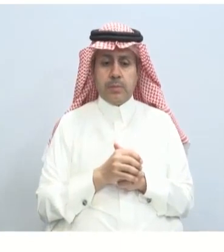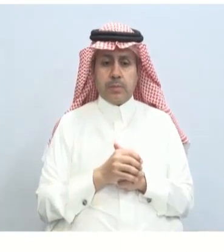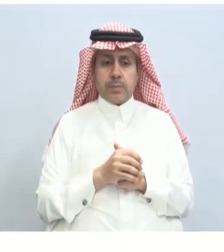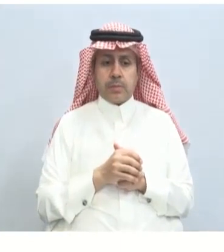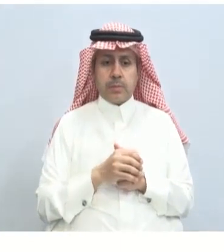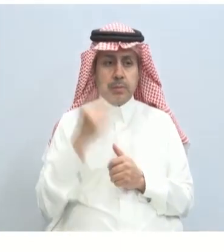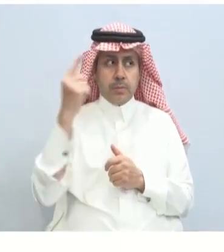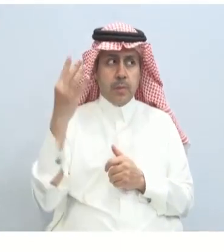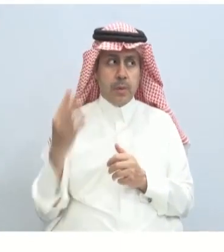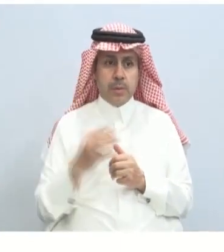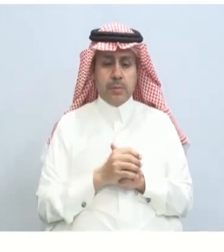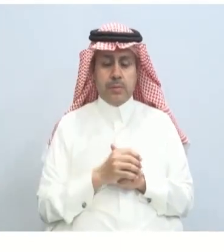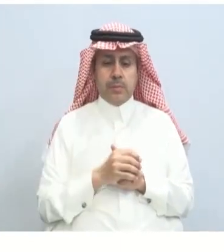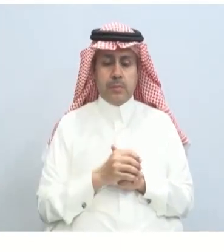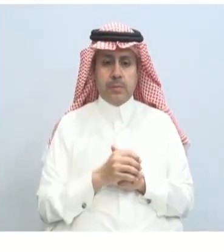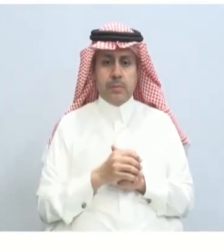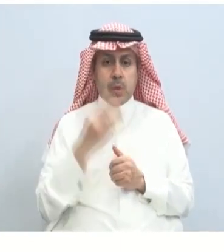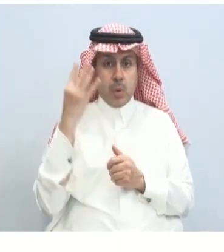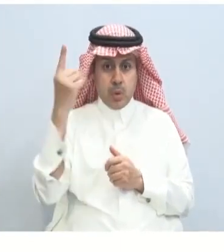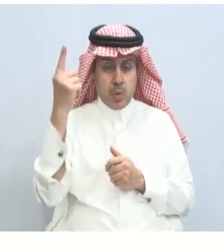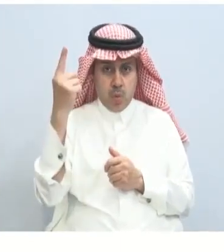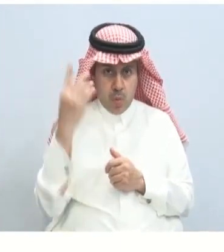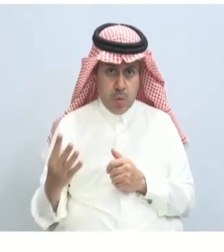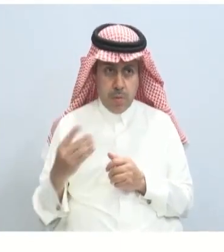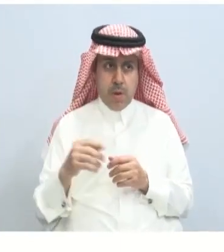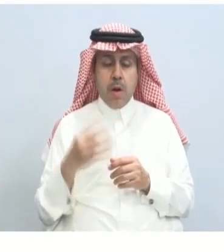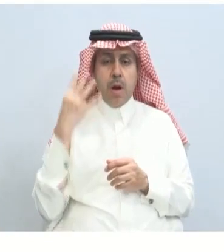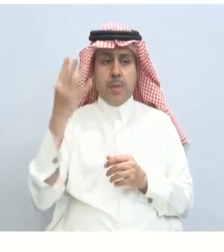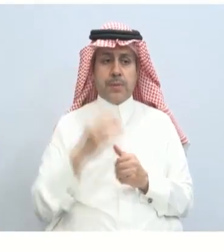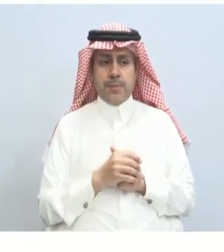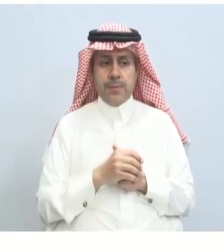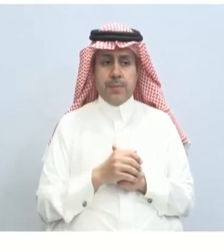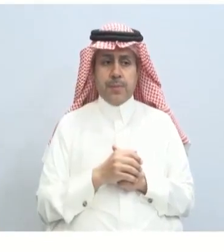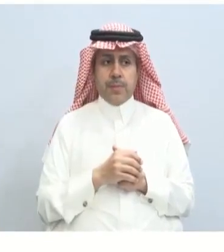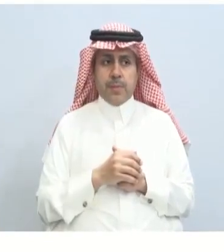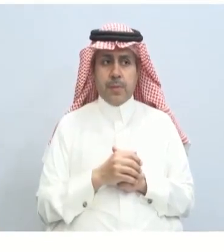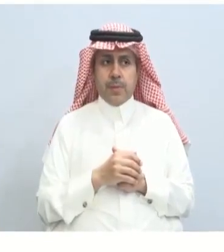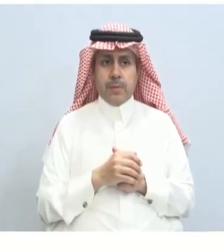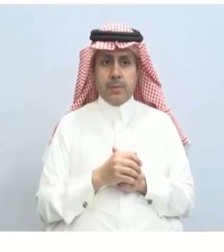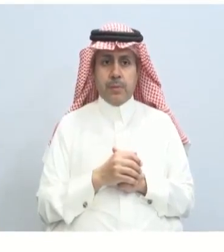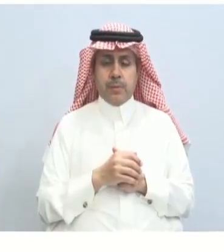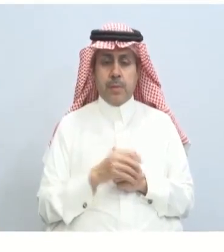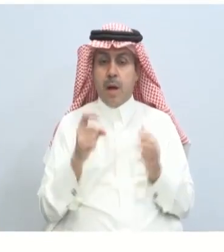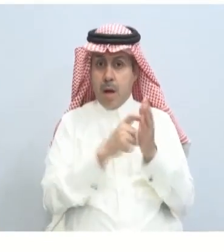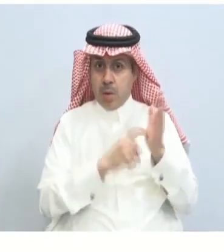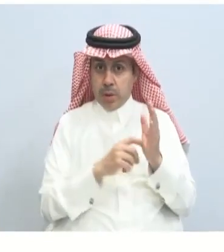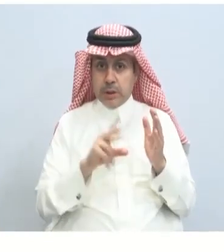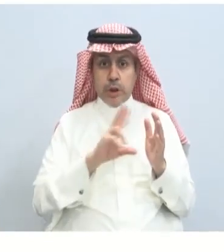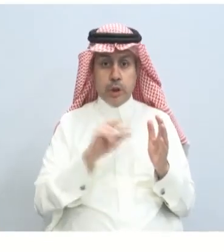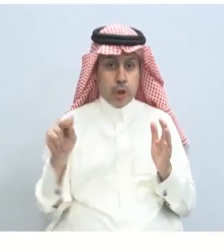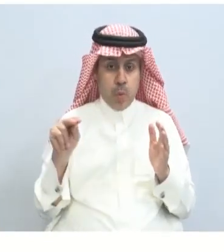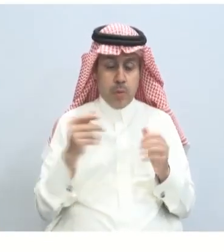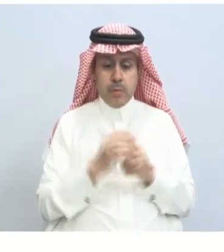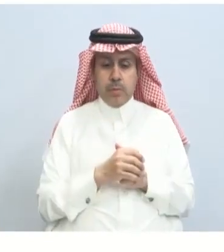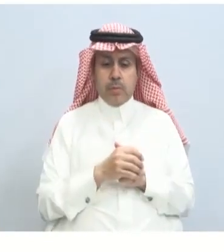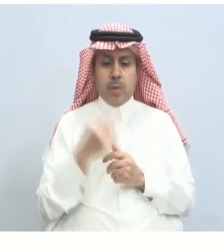اللي احنا موجودين فيه هو الربع الرابع وبالتالي الكوسك ثيتا طبعا قانونا شش تساوي